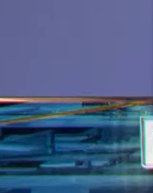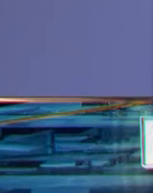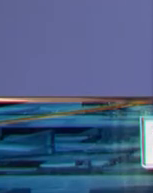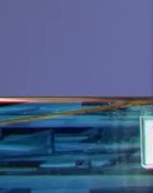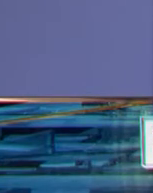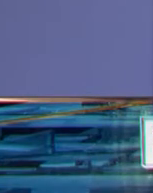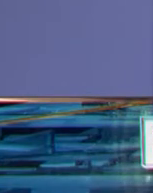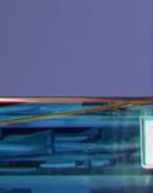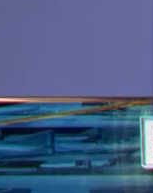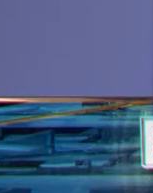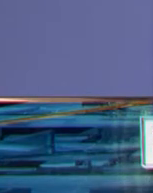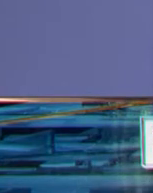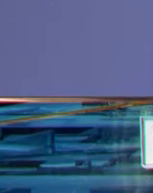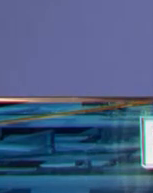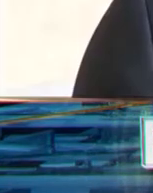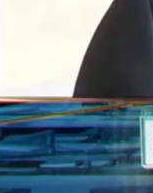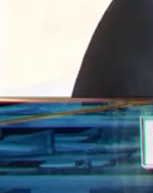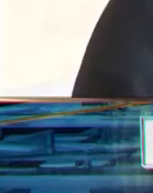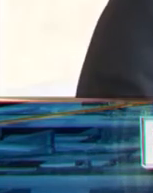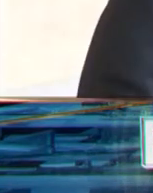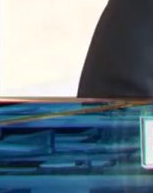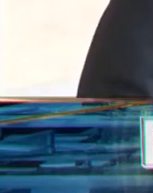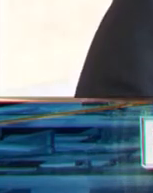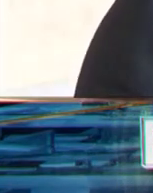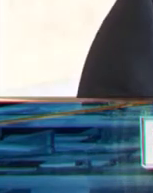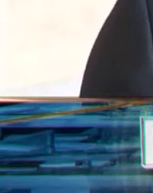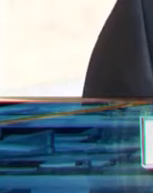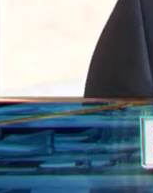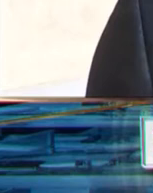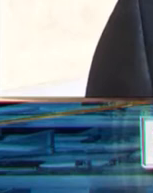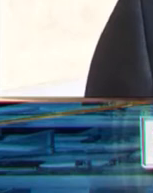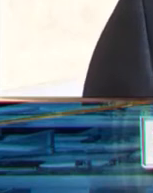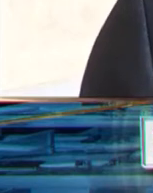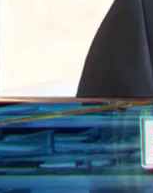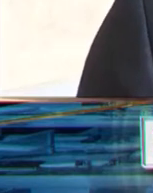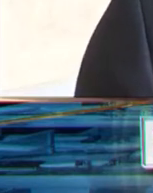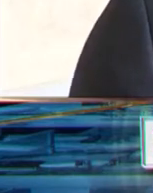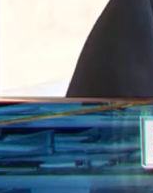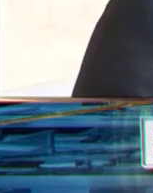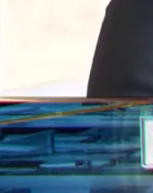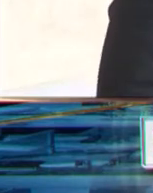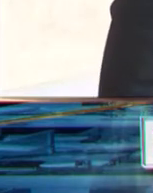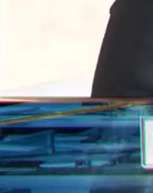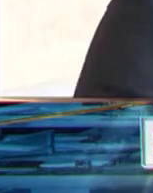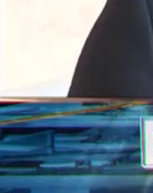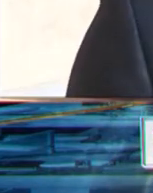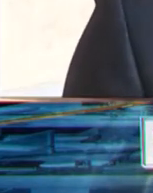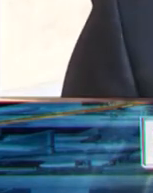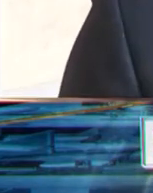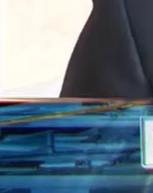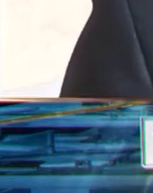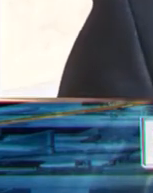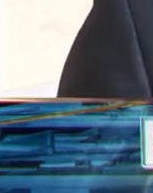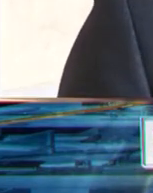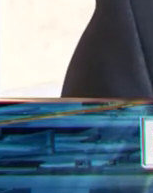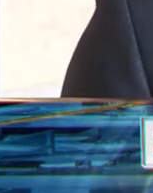уақытылы төленбесе не істеу керек? Жұмысшыменен жұмысшының ара қатынасын түгелдей, жұмысқа кіргеннен жұмысқа шыққанға шейін